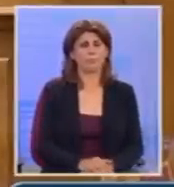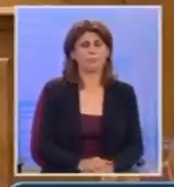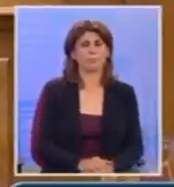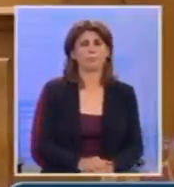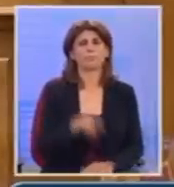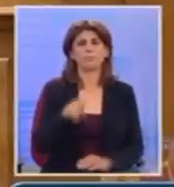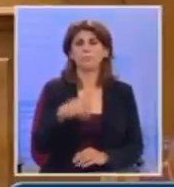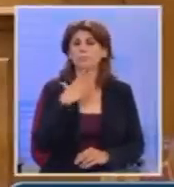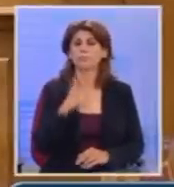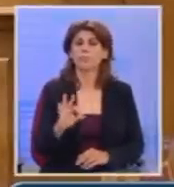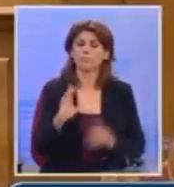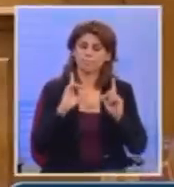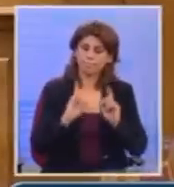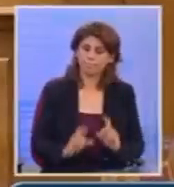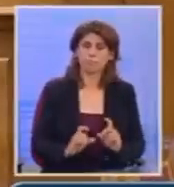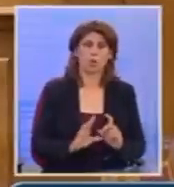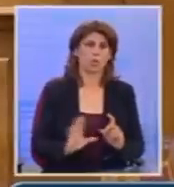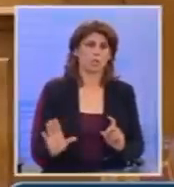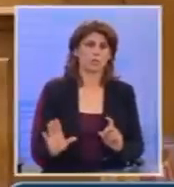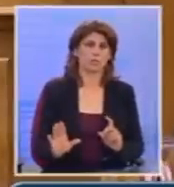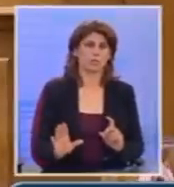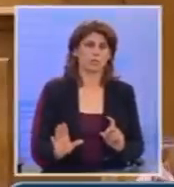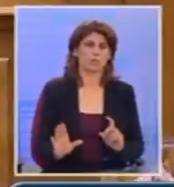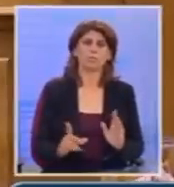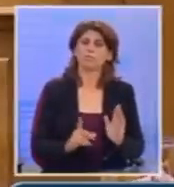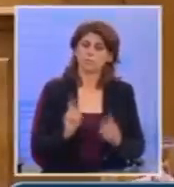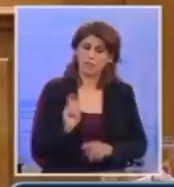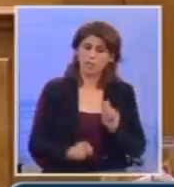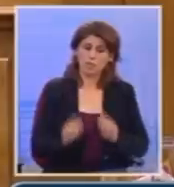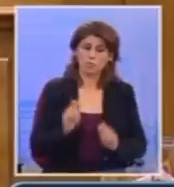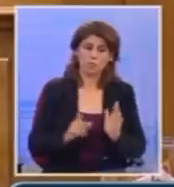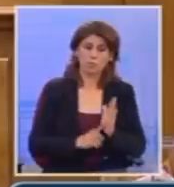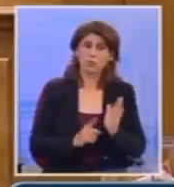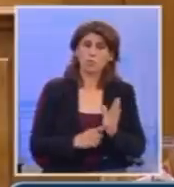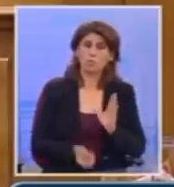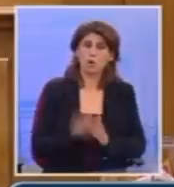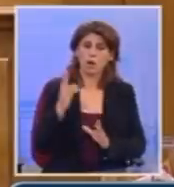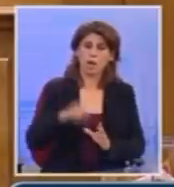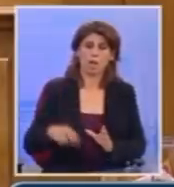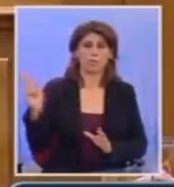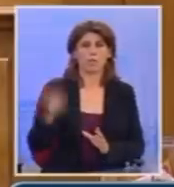Αυτοί είναι οι λόγοι που μας υποχρεώνουν να νομοθετήσουμε άμεσα την κατάργηση του Συμβουλίου.